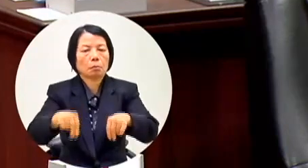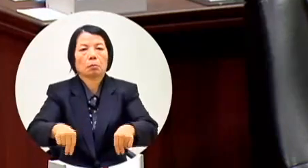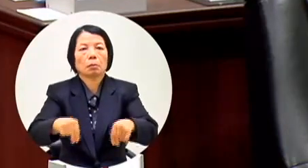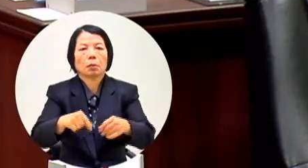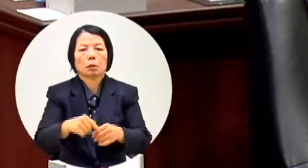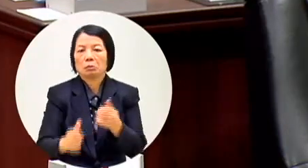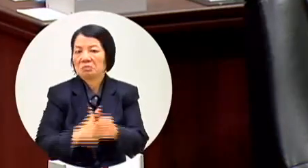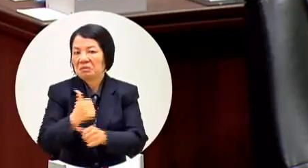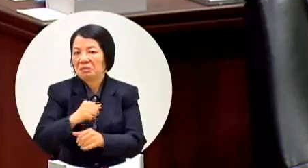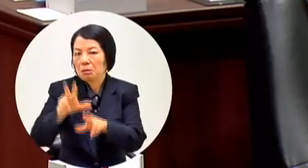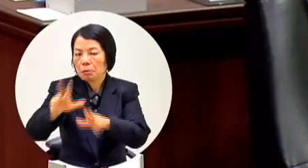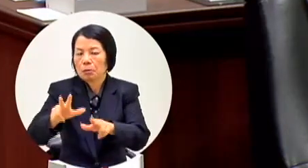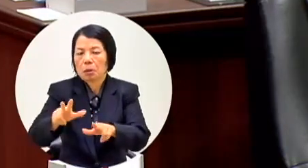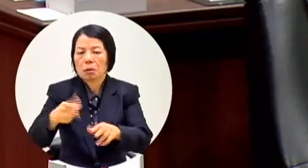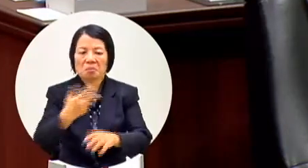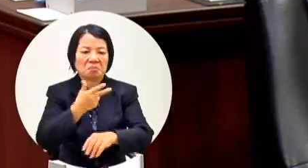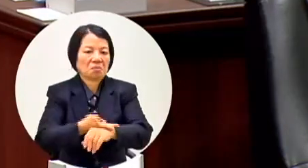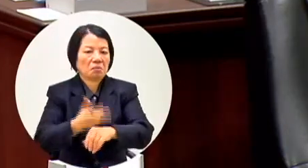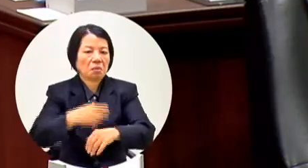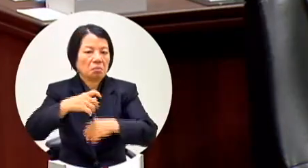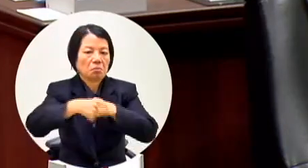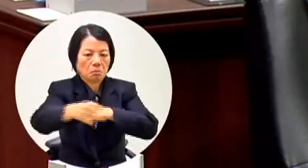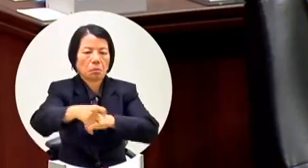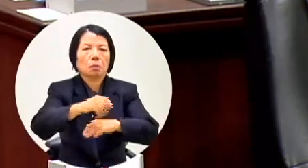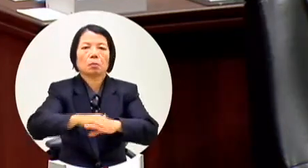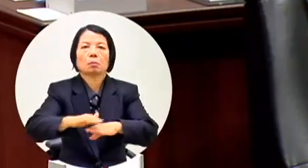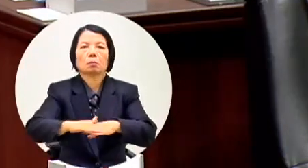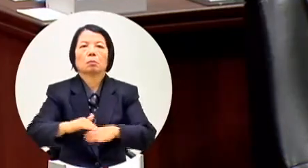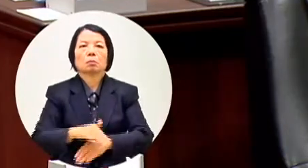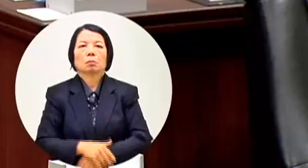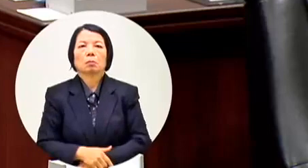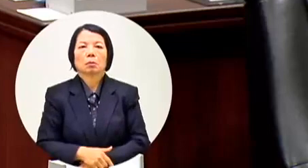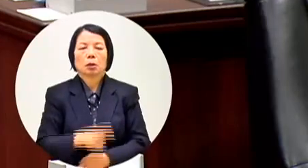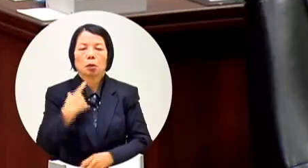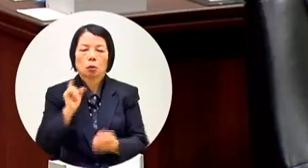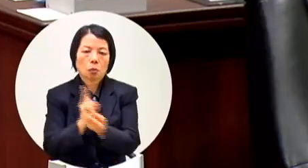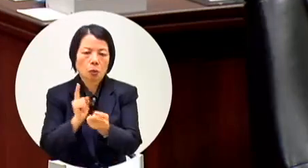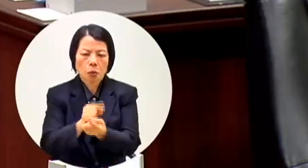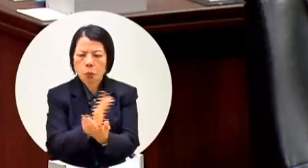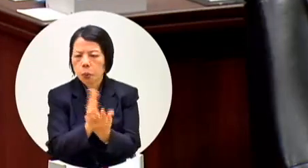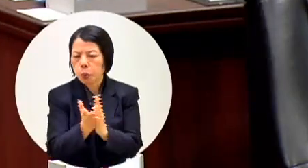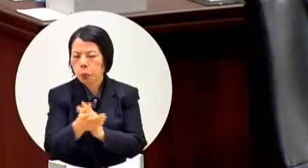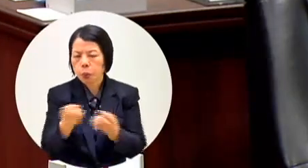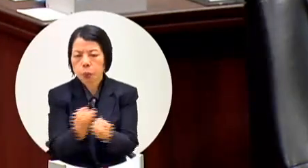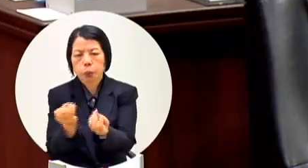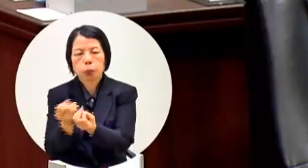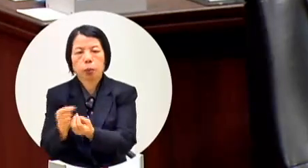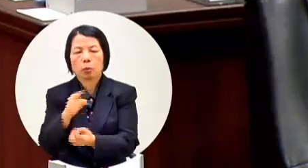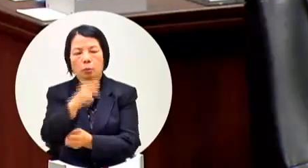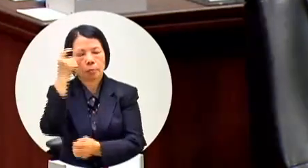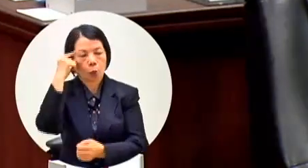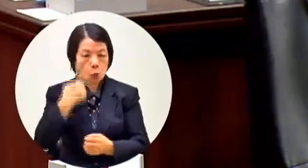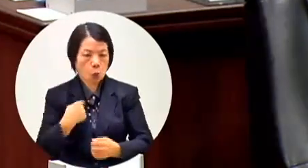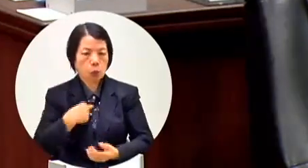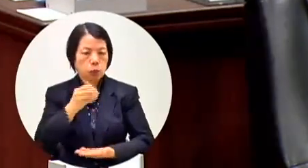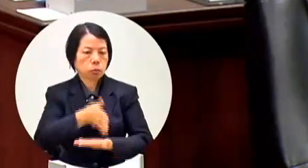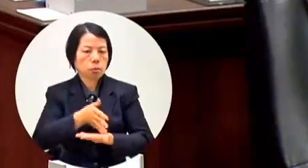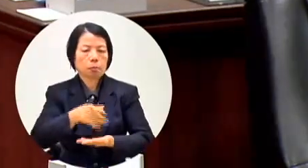业技术还会被偷走。不知道市长对于这样的种种的例子到底有什么样的想法？